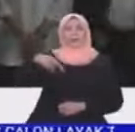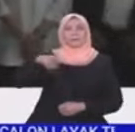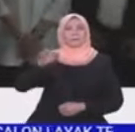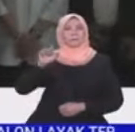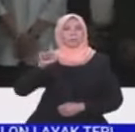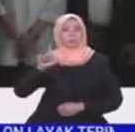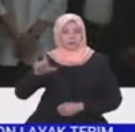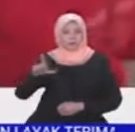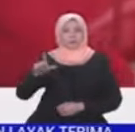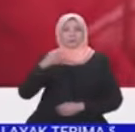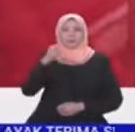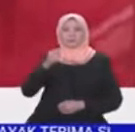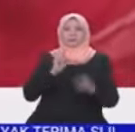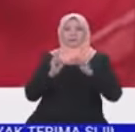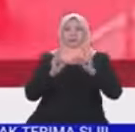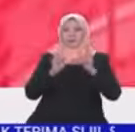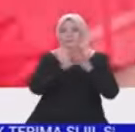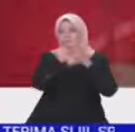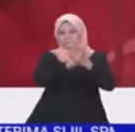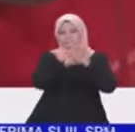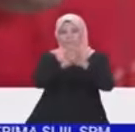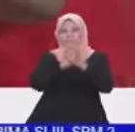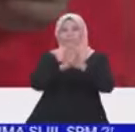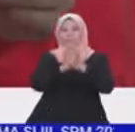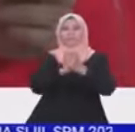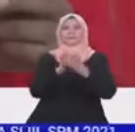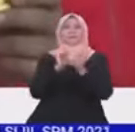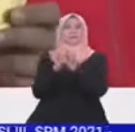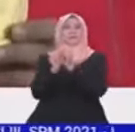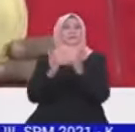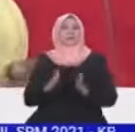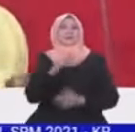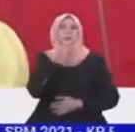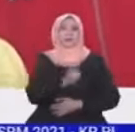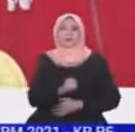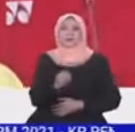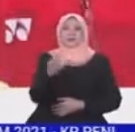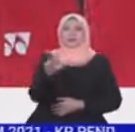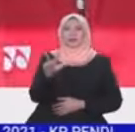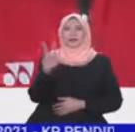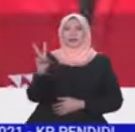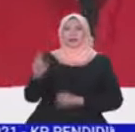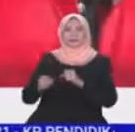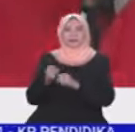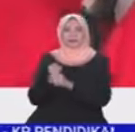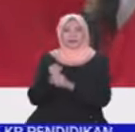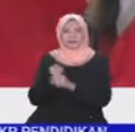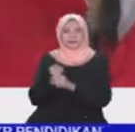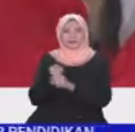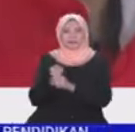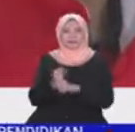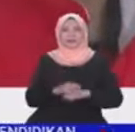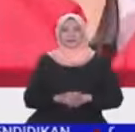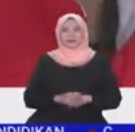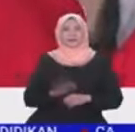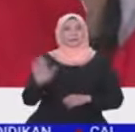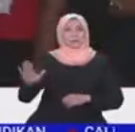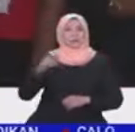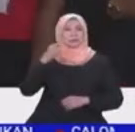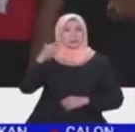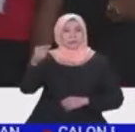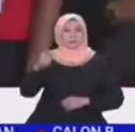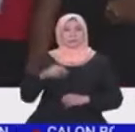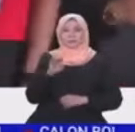coils turut mengucapkan tahniah kepada atlet berusia 36 tahun itu menurut beliau